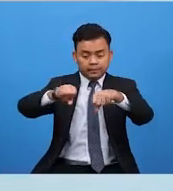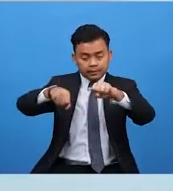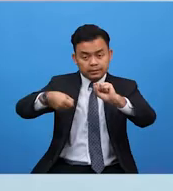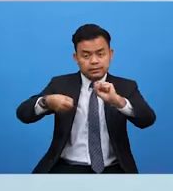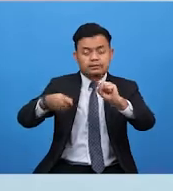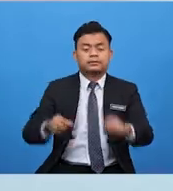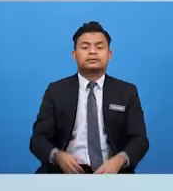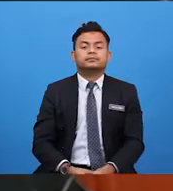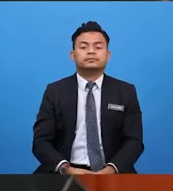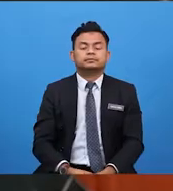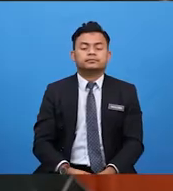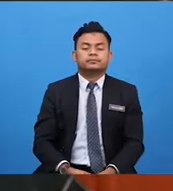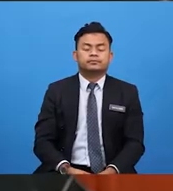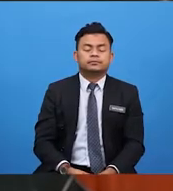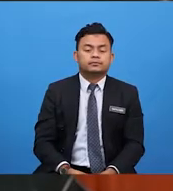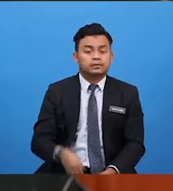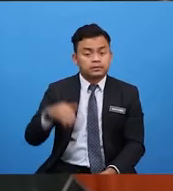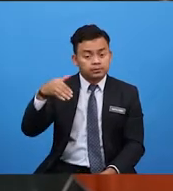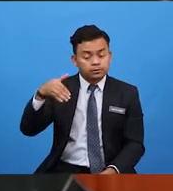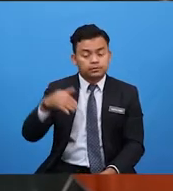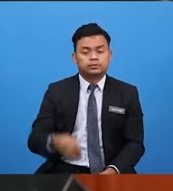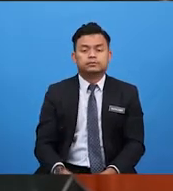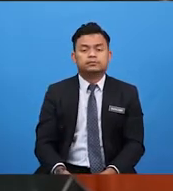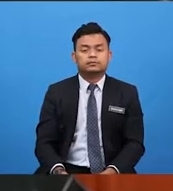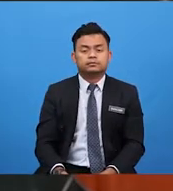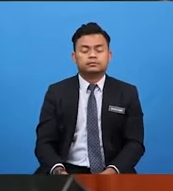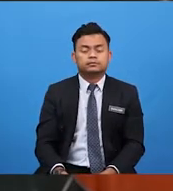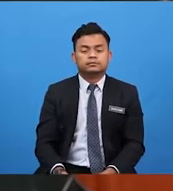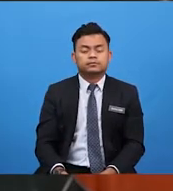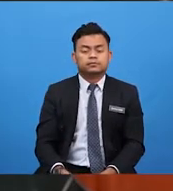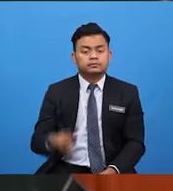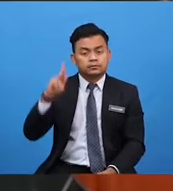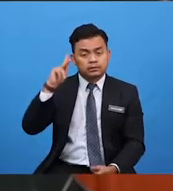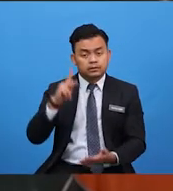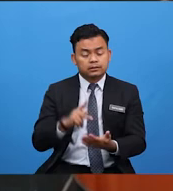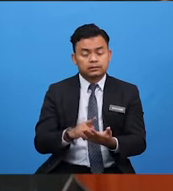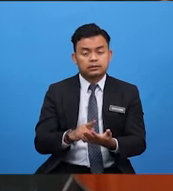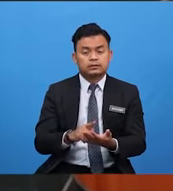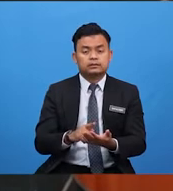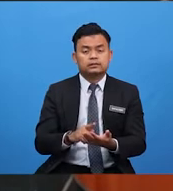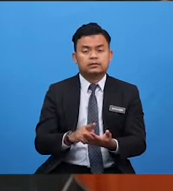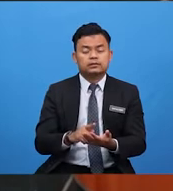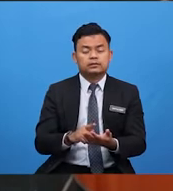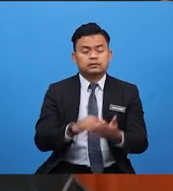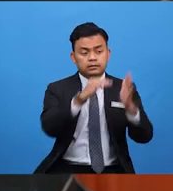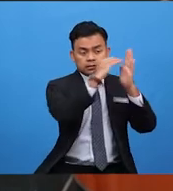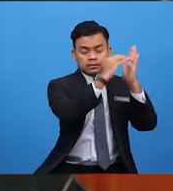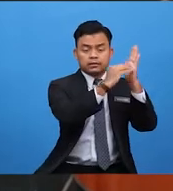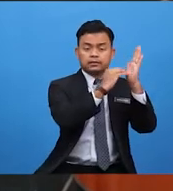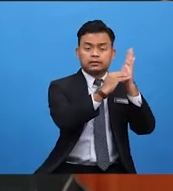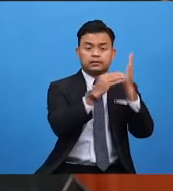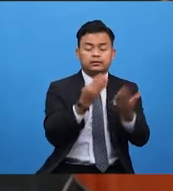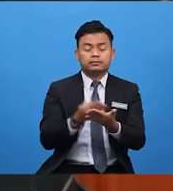Sebelum itu, mari kita kenal pasti dahulu senarai bahan dan peralatan yang diperlukan